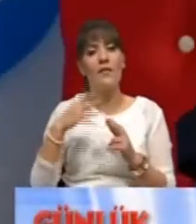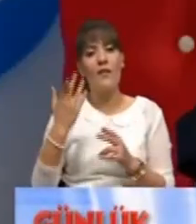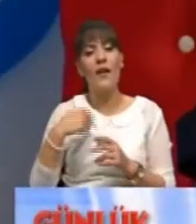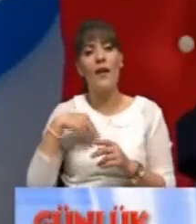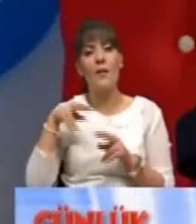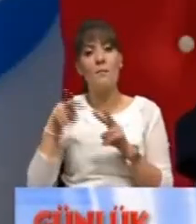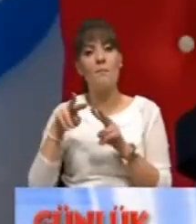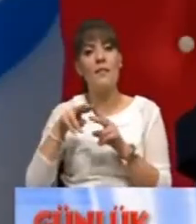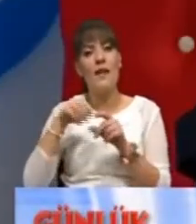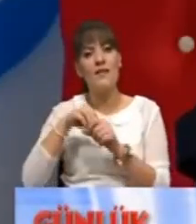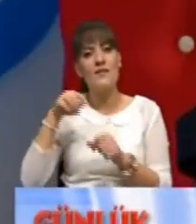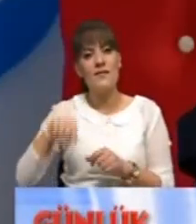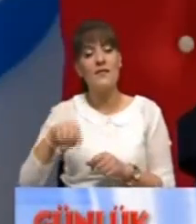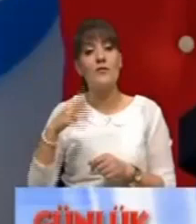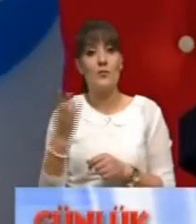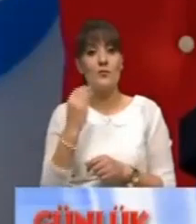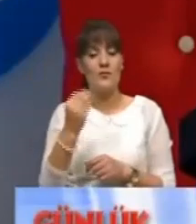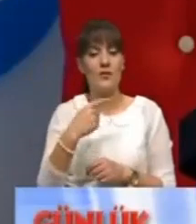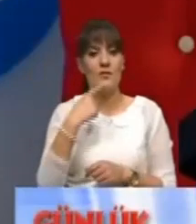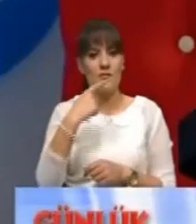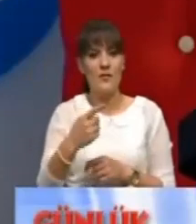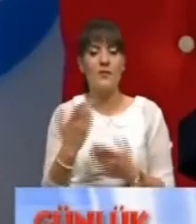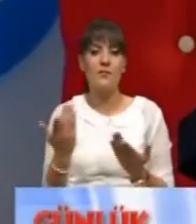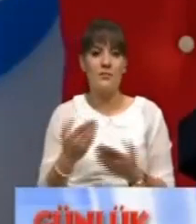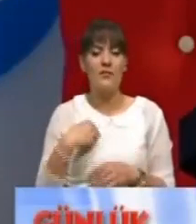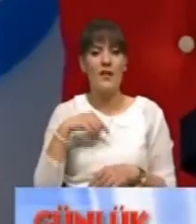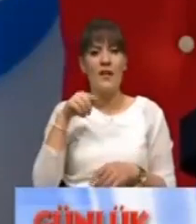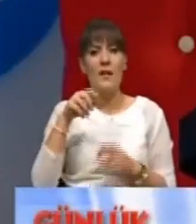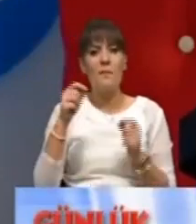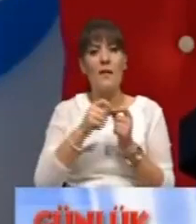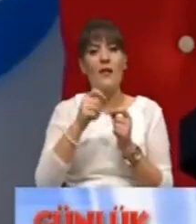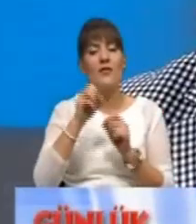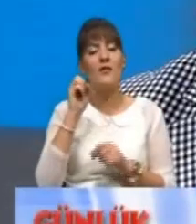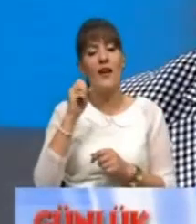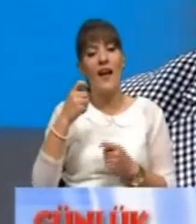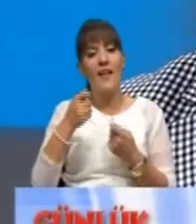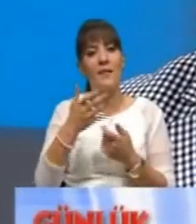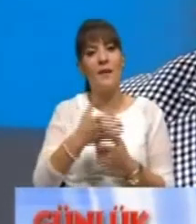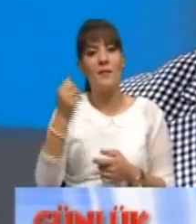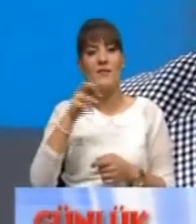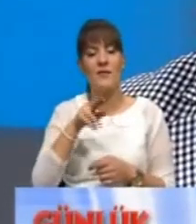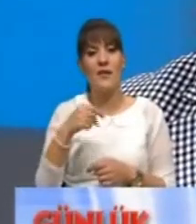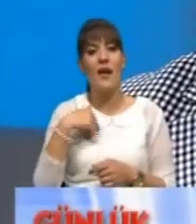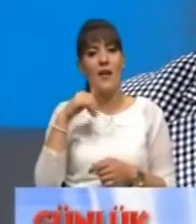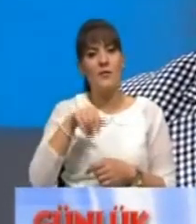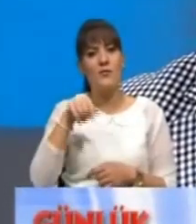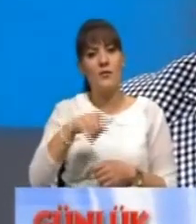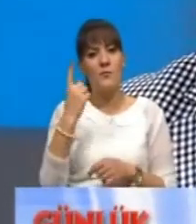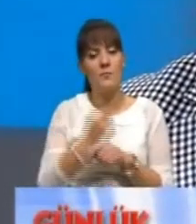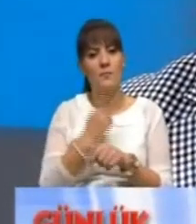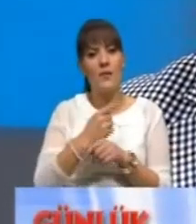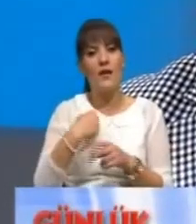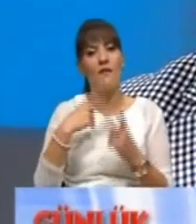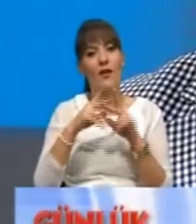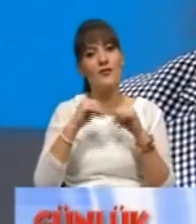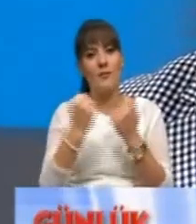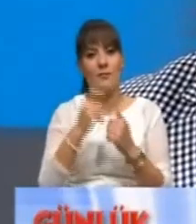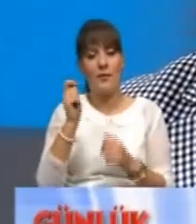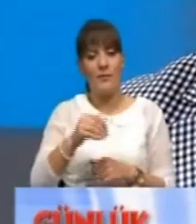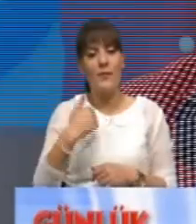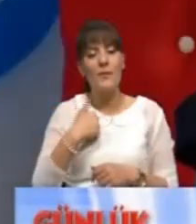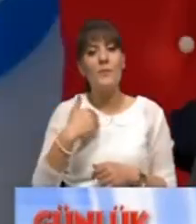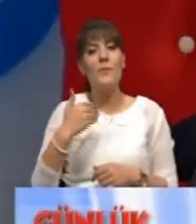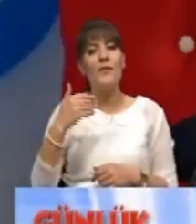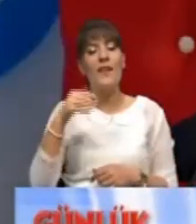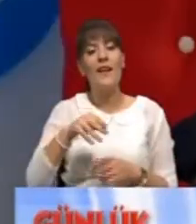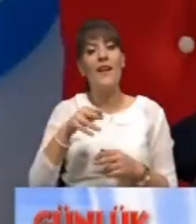midasların, nasıl söyledim ama? Evet, çok güzel. Zor söylenmiyor. Evet, sanki biyoloji yani eğitim almış. Aynen, şu anda hemen bir workshop yaptık. Evet. Kelonya